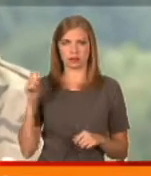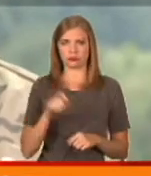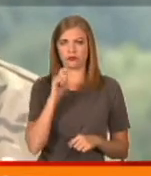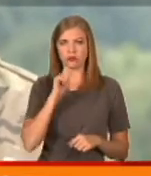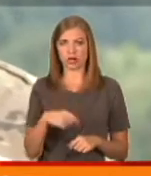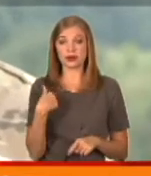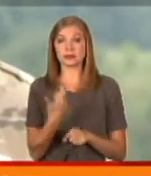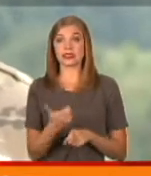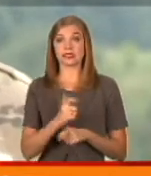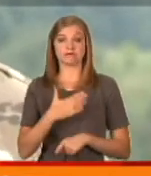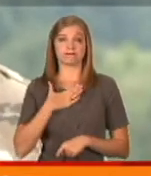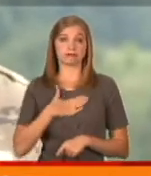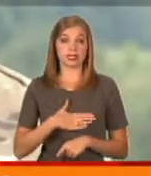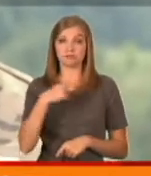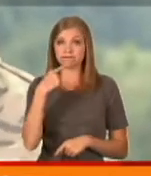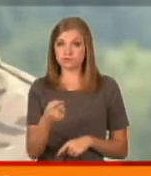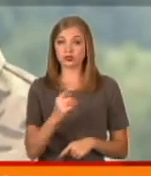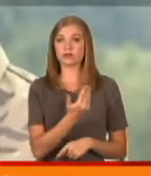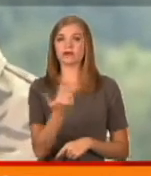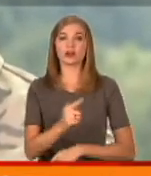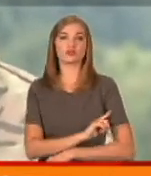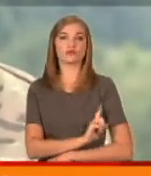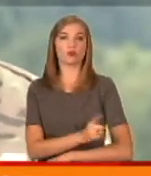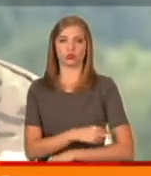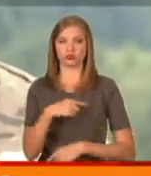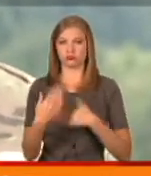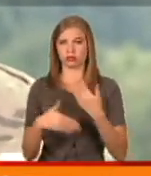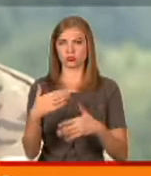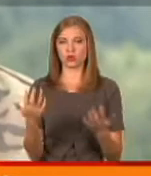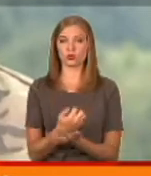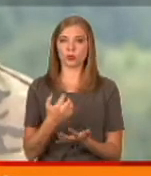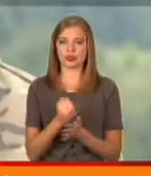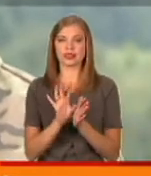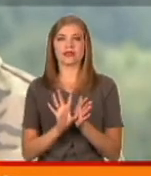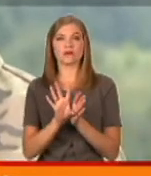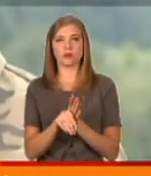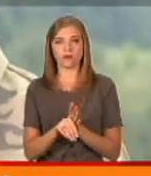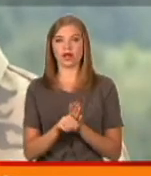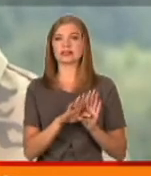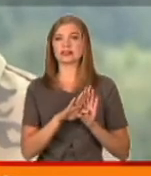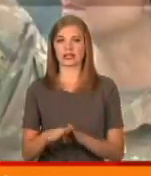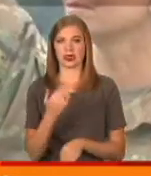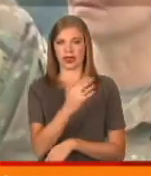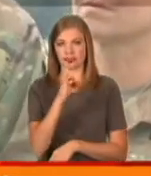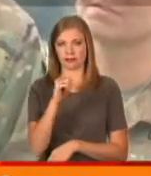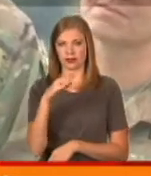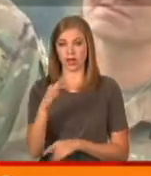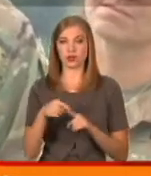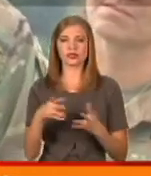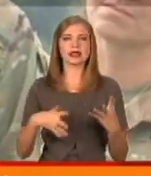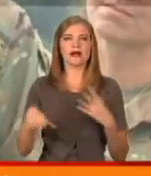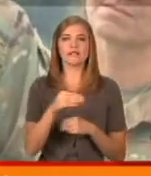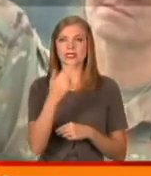Україну, і мені надзвичайно приємно зауважити ваш потужний поступ у досягненні та впровадженні стандартів НАТО. Ось це весь